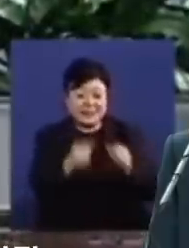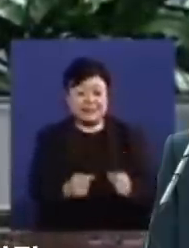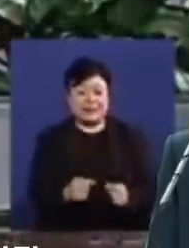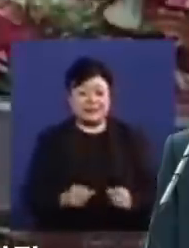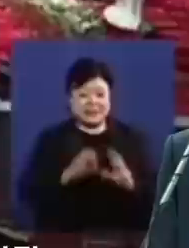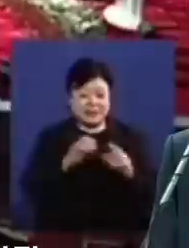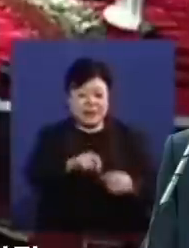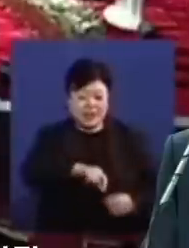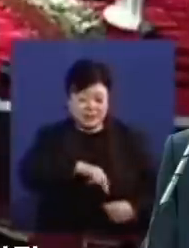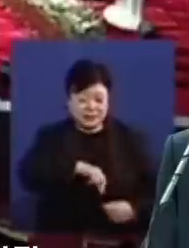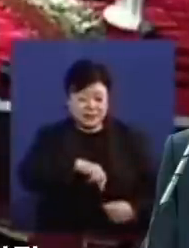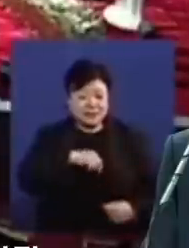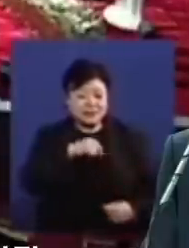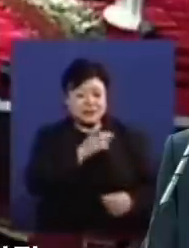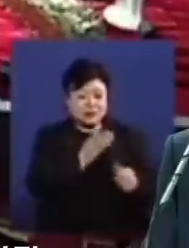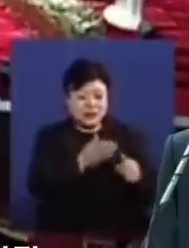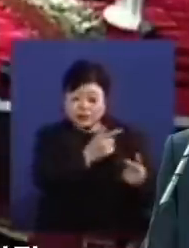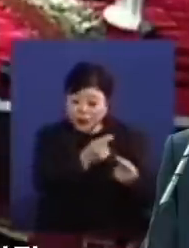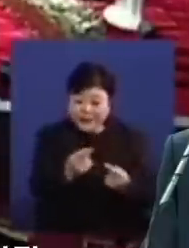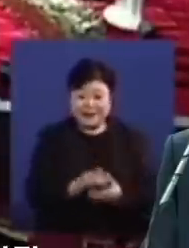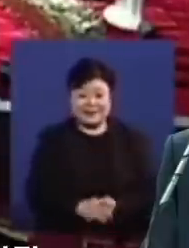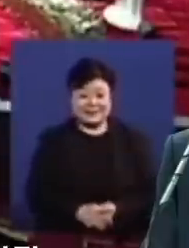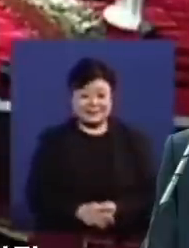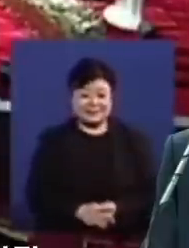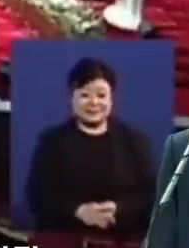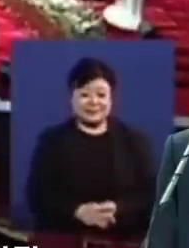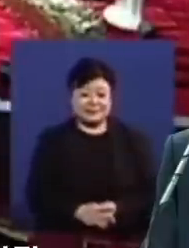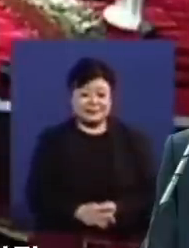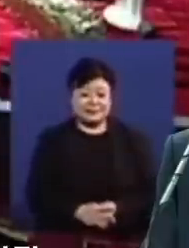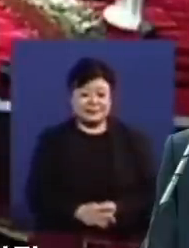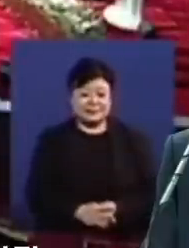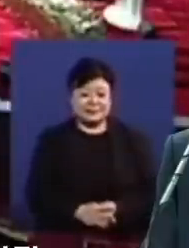나라와 그 의를 구하는 삶인 것입니다.